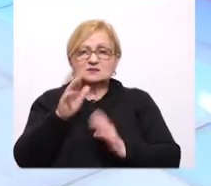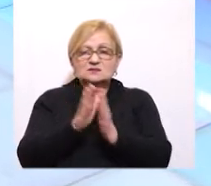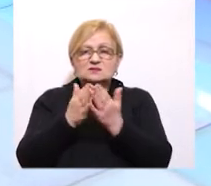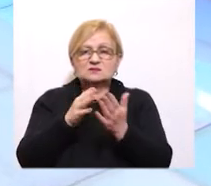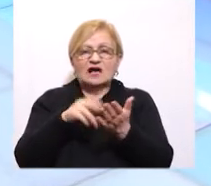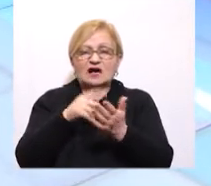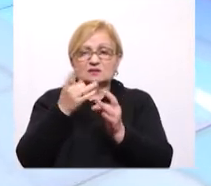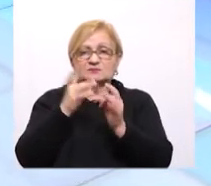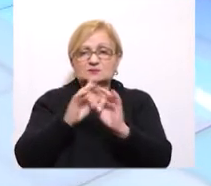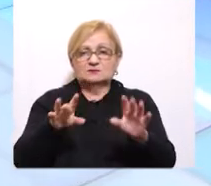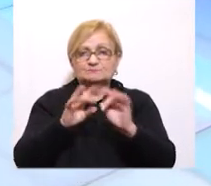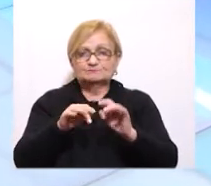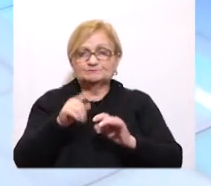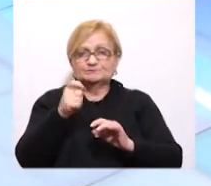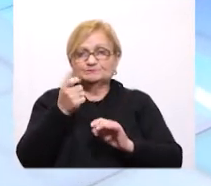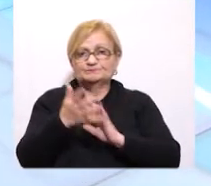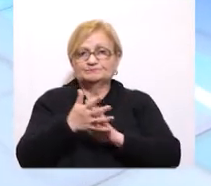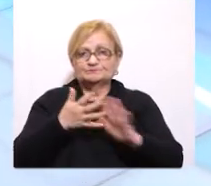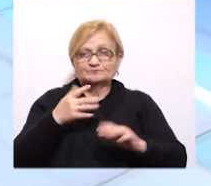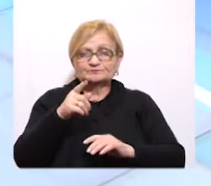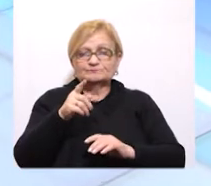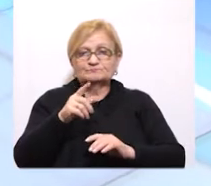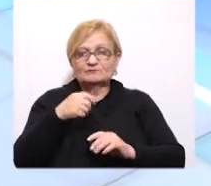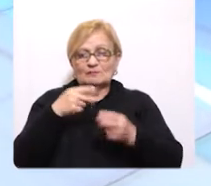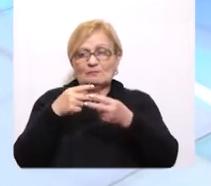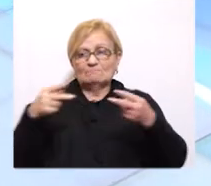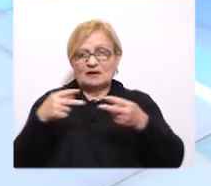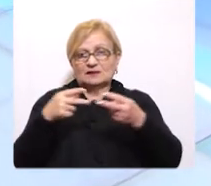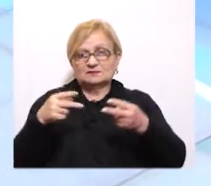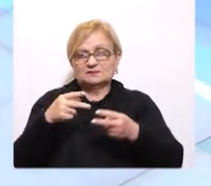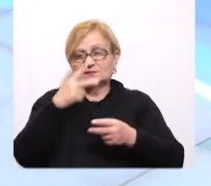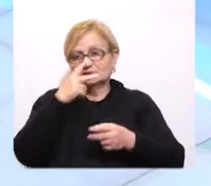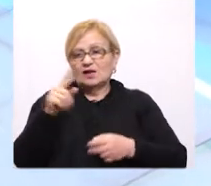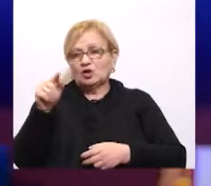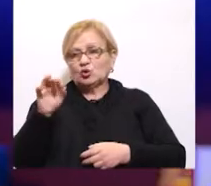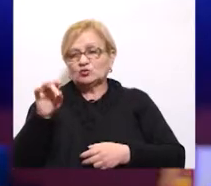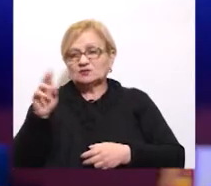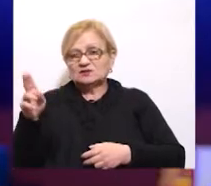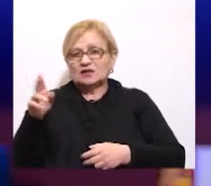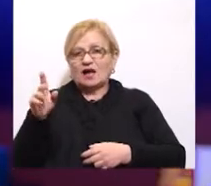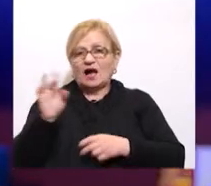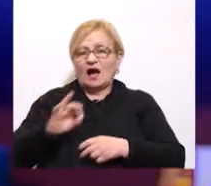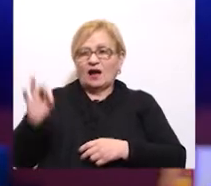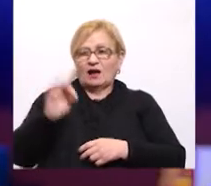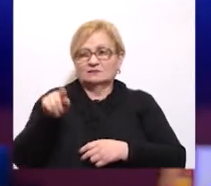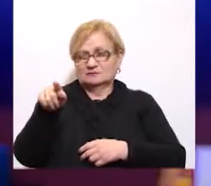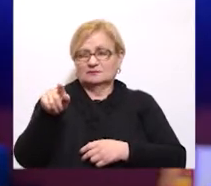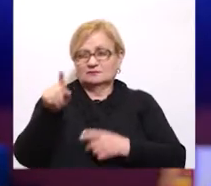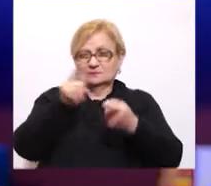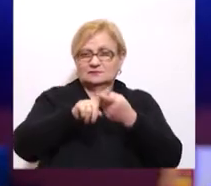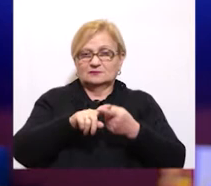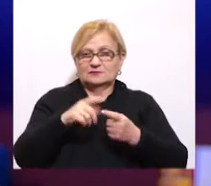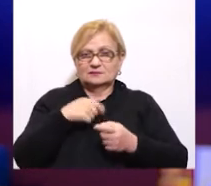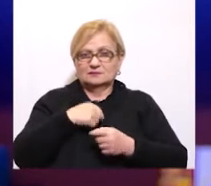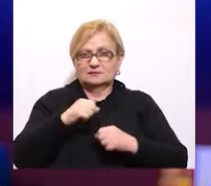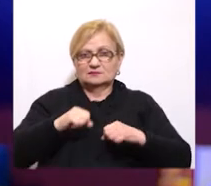ერთ ეპიზოდს და ამით ცოტა უცნაურ პარალელს გავავლებ თორნიკე ერისთავის ამბავთან, მაგრამ